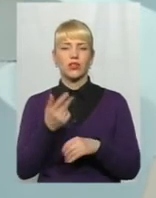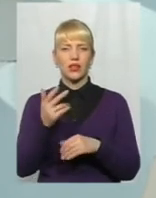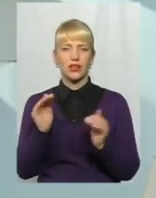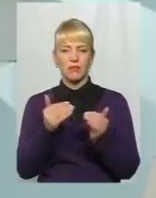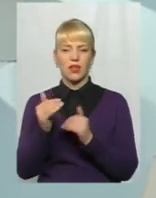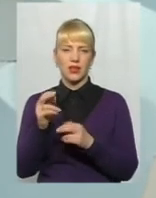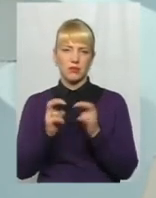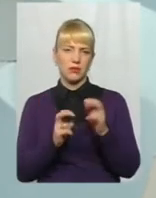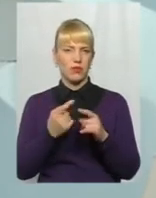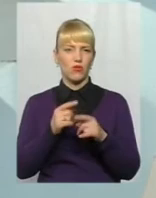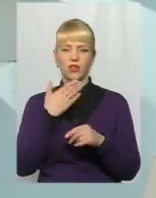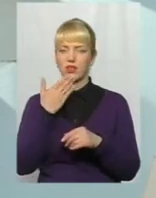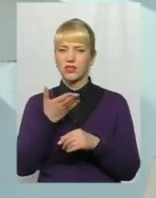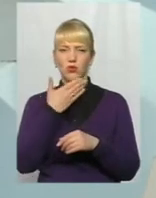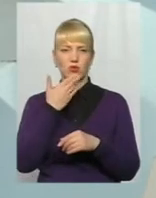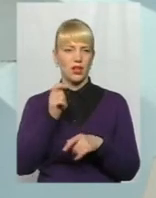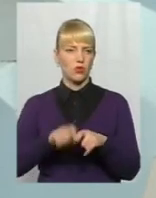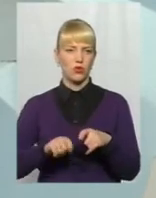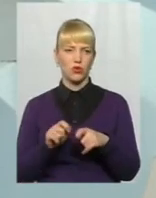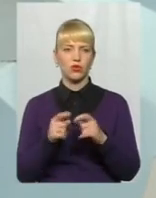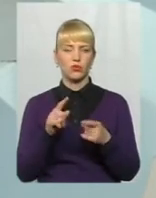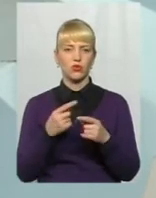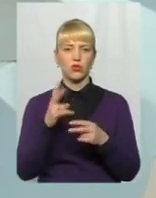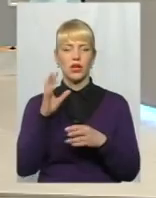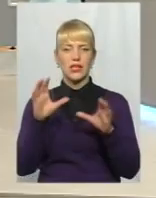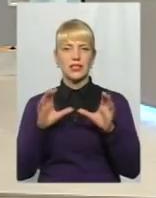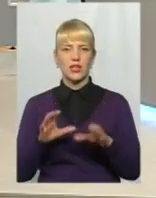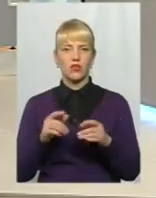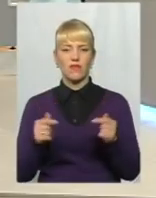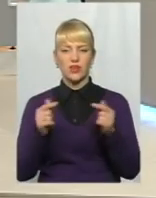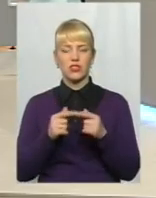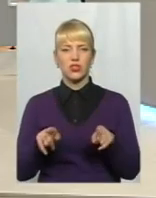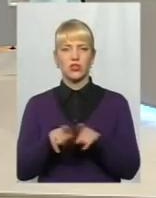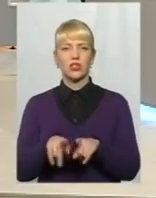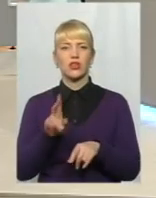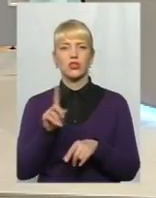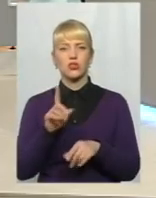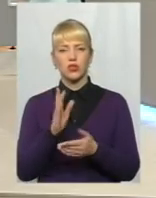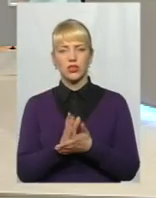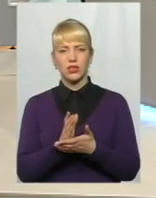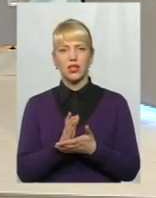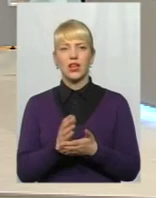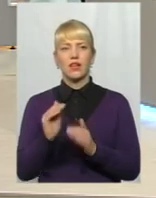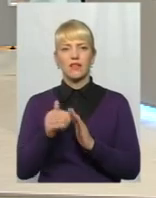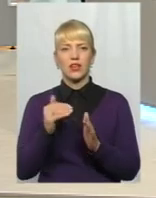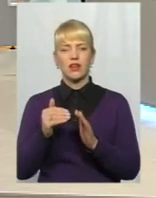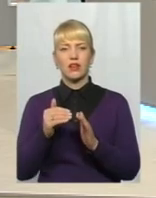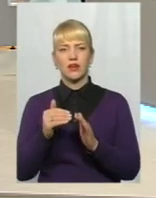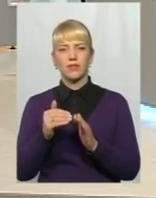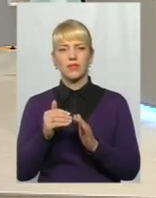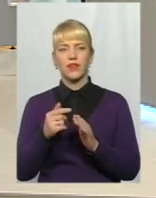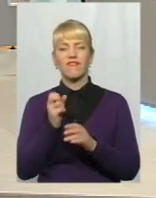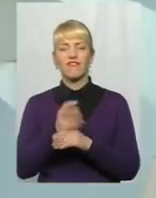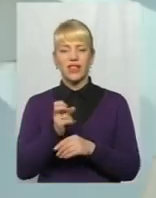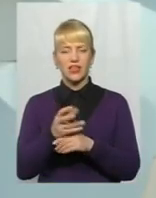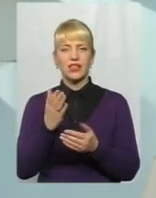не звітують, і не контрольовані. Тому що є, законодавством визначено так, що є певний поріг викидів, і малі підприємства не контролюються.